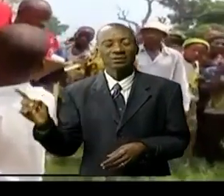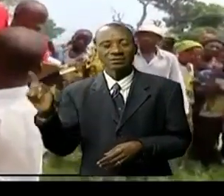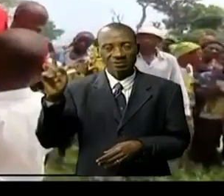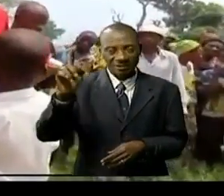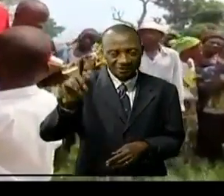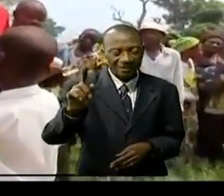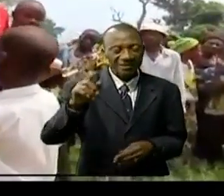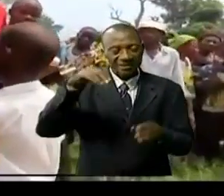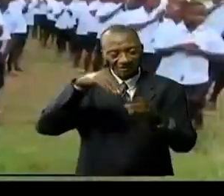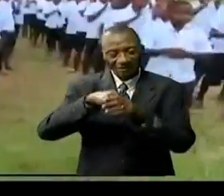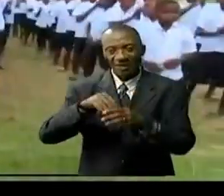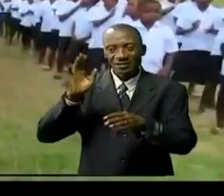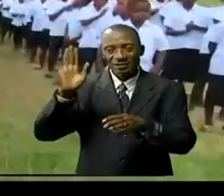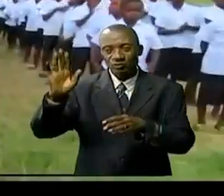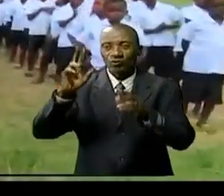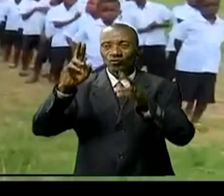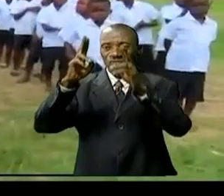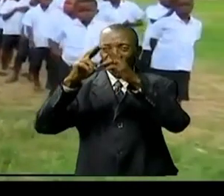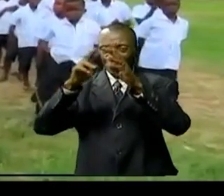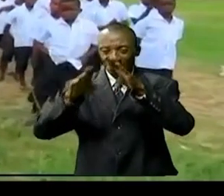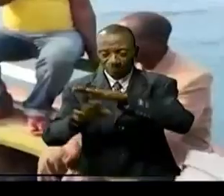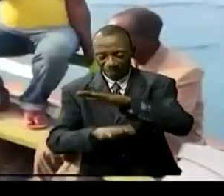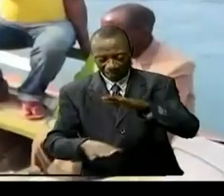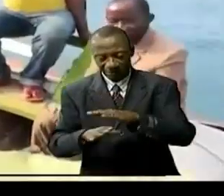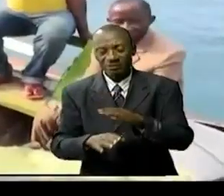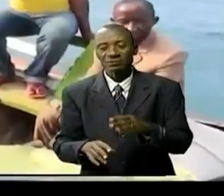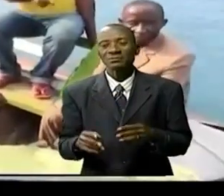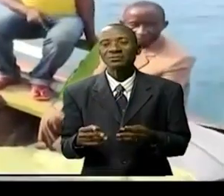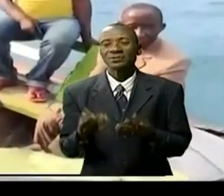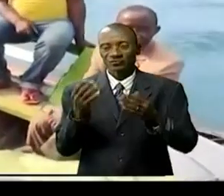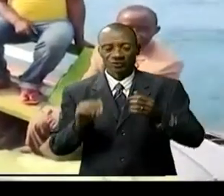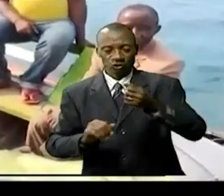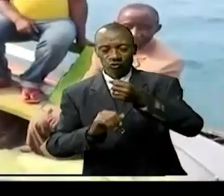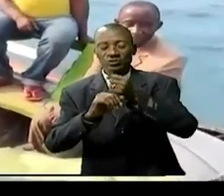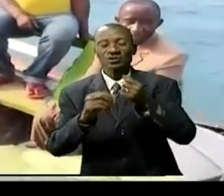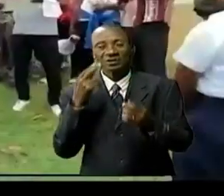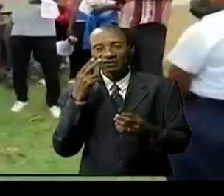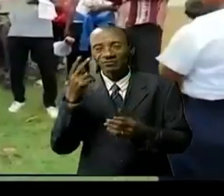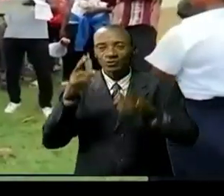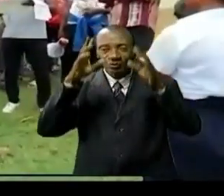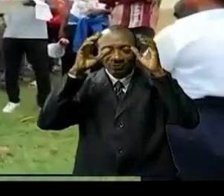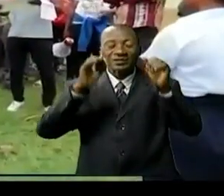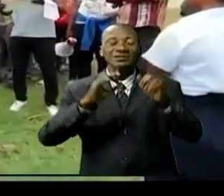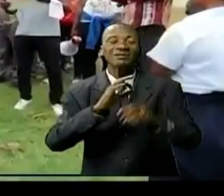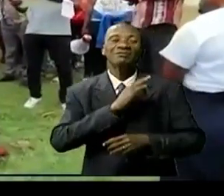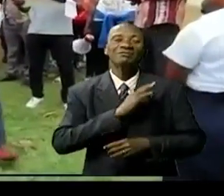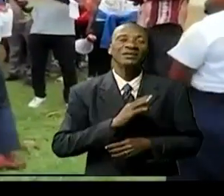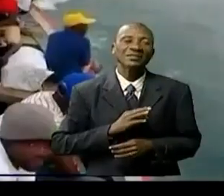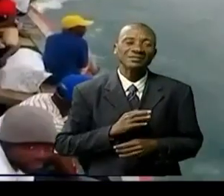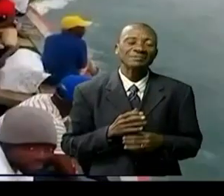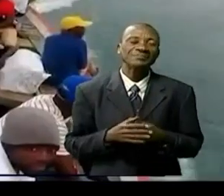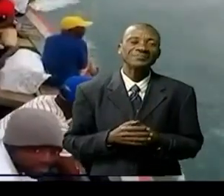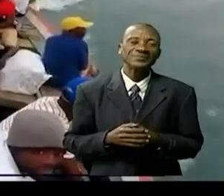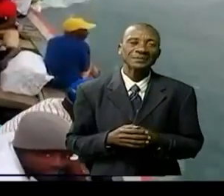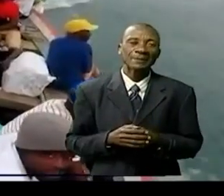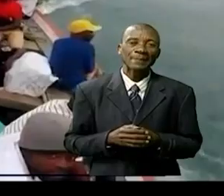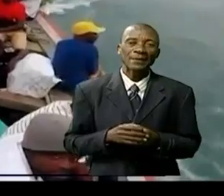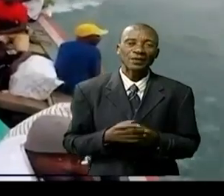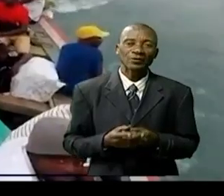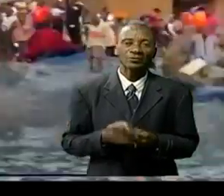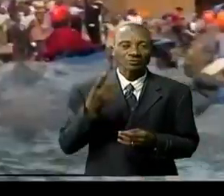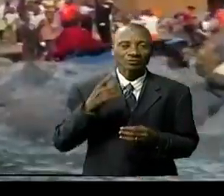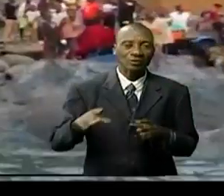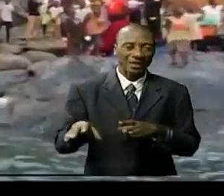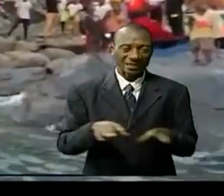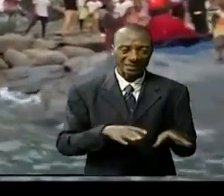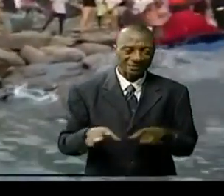la gratuité de l'enseignement vision du chef de l'état félix longtemps tu sais que 10 q longo par ailleurs pour faciliter le transport des